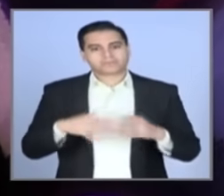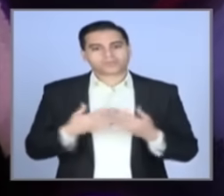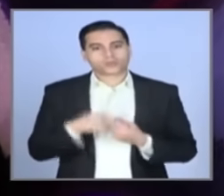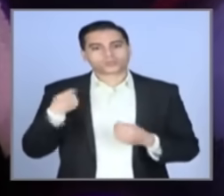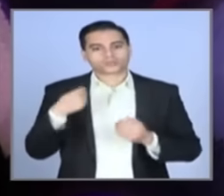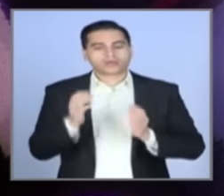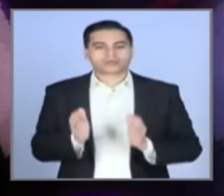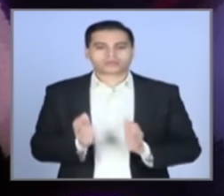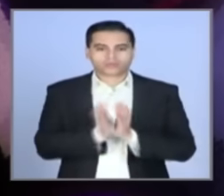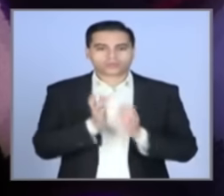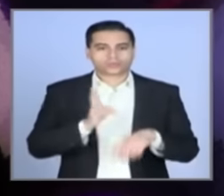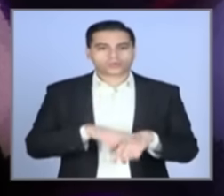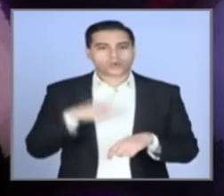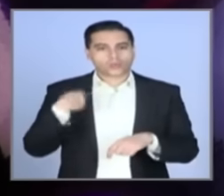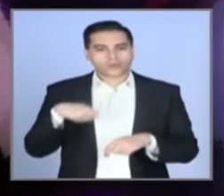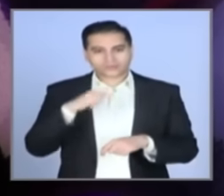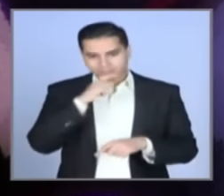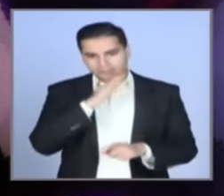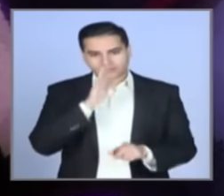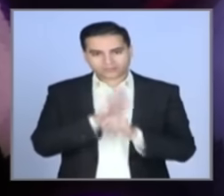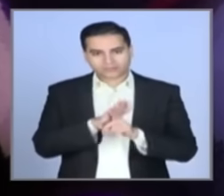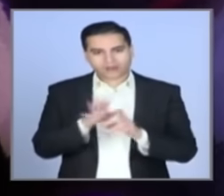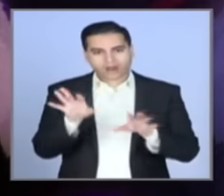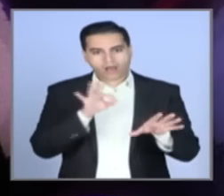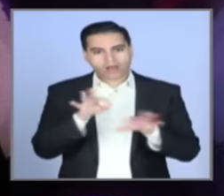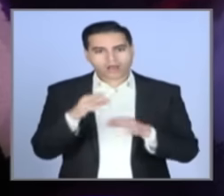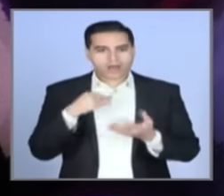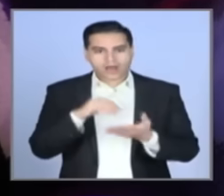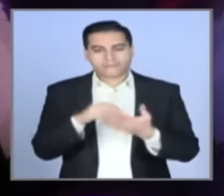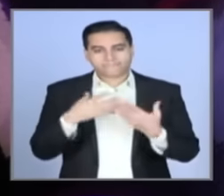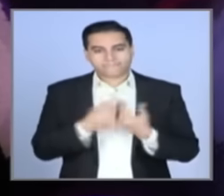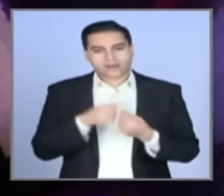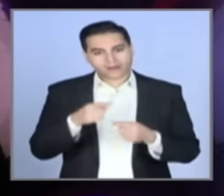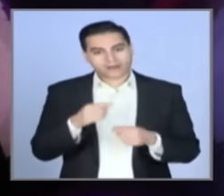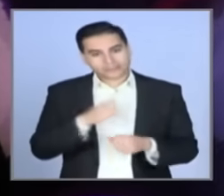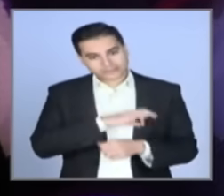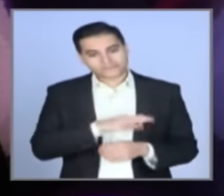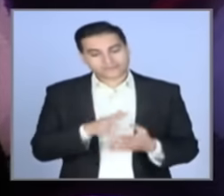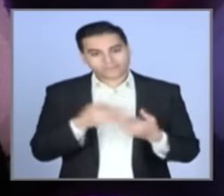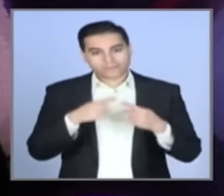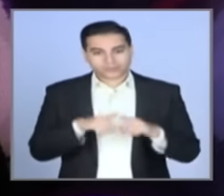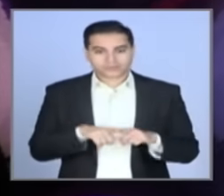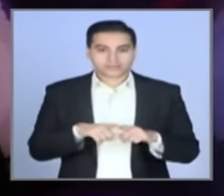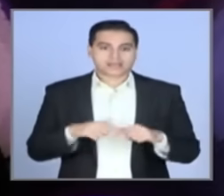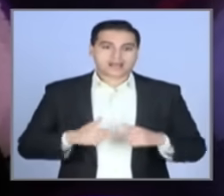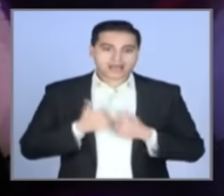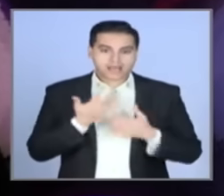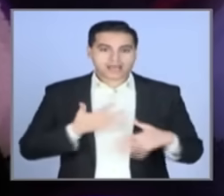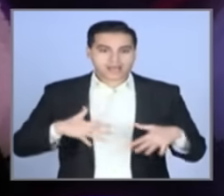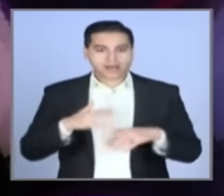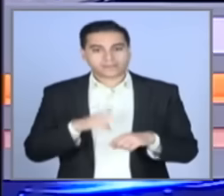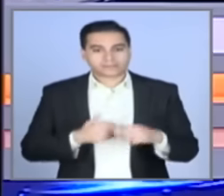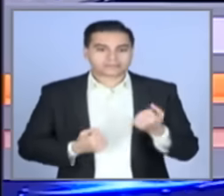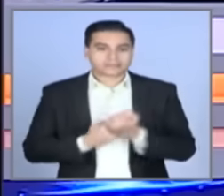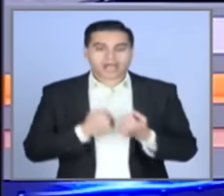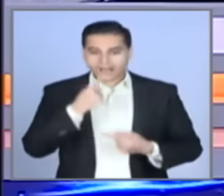وزارة التضامن الاجتماعي ودكتور نيفين القباج ان هم ترشحهم او ترشحنا على حاجة زي كده، فدي حاجة مناسبة جدا وكويسة جدا لينا.